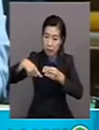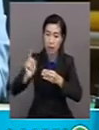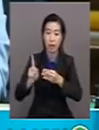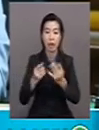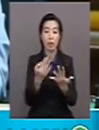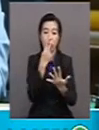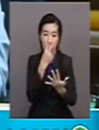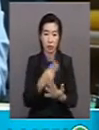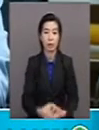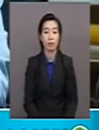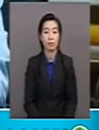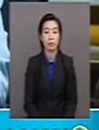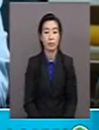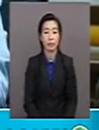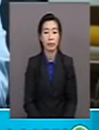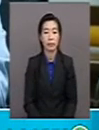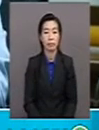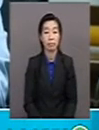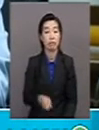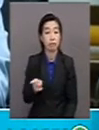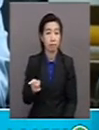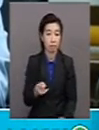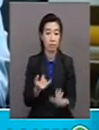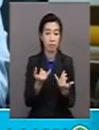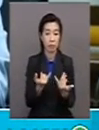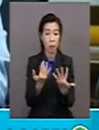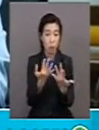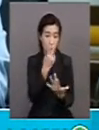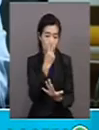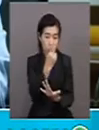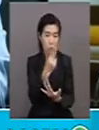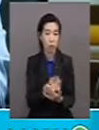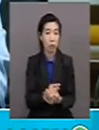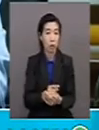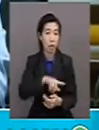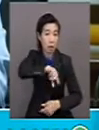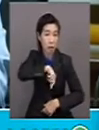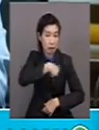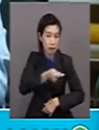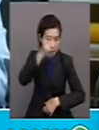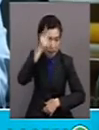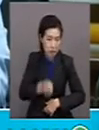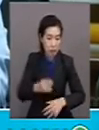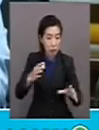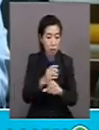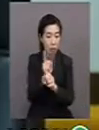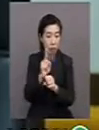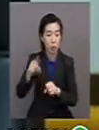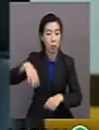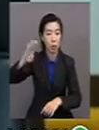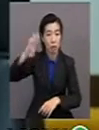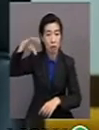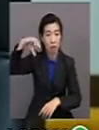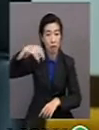นะครับ ครับก็เดี๋ยวตอนนี้นะฮะรอดูว่าค่าใช้จ่ายที่ชัดเจนจากการบินไทยเนี่ยจะวางบิน